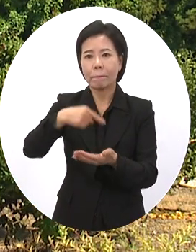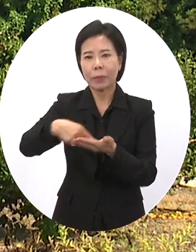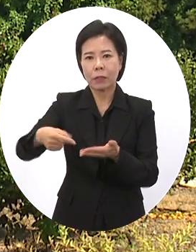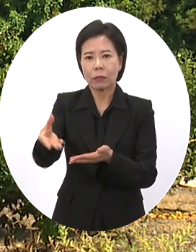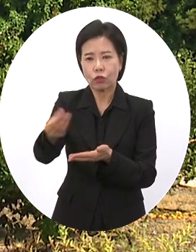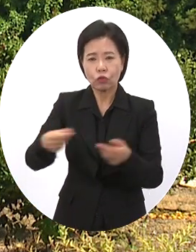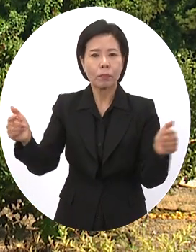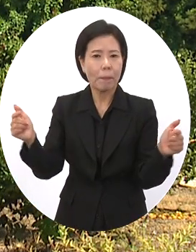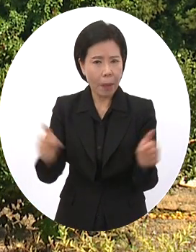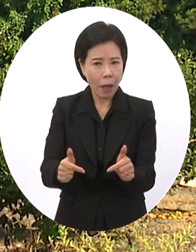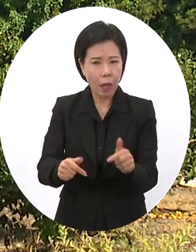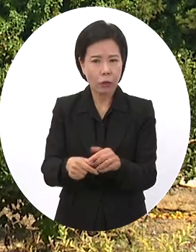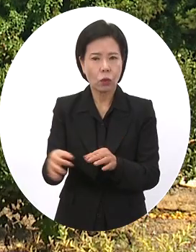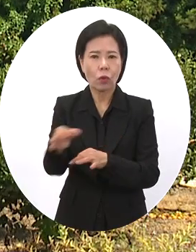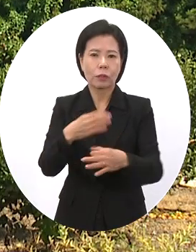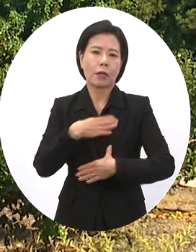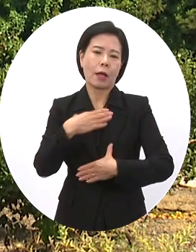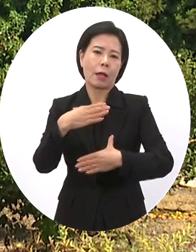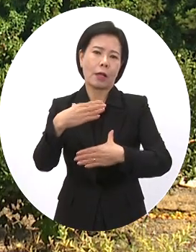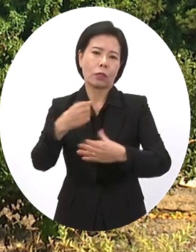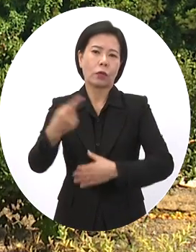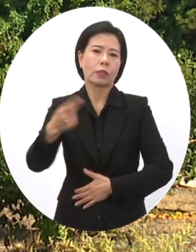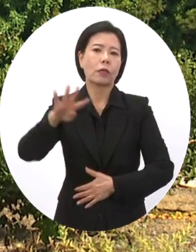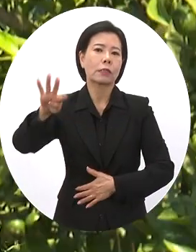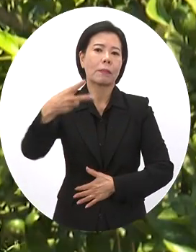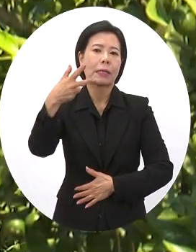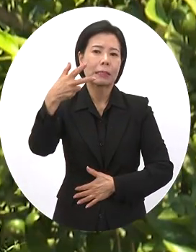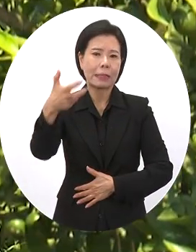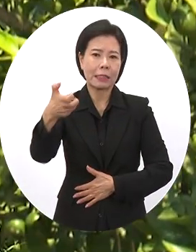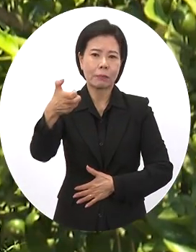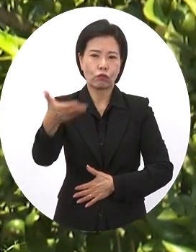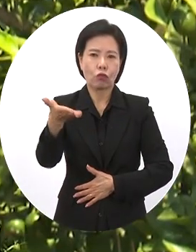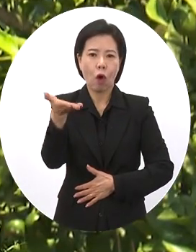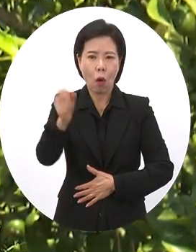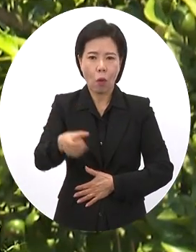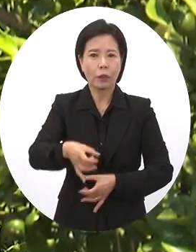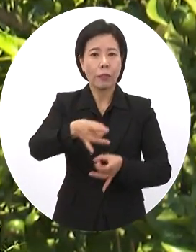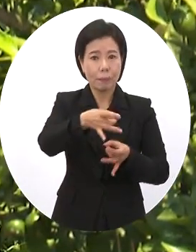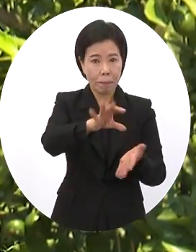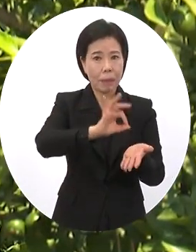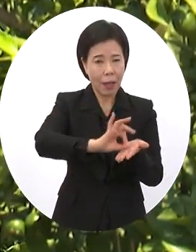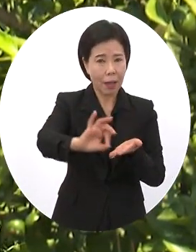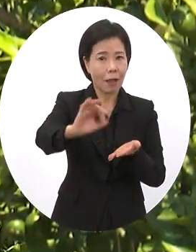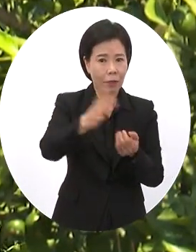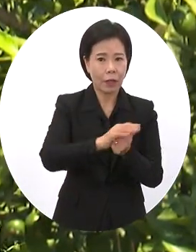경감 등 농가 경제 안정화에 1,479억 원을 투입하는데요.